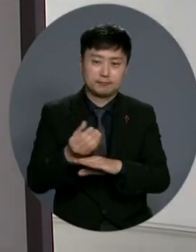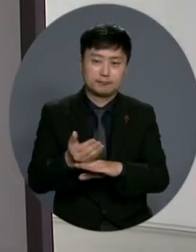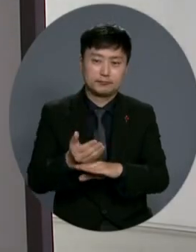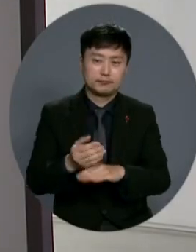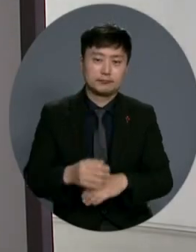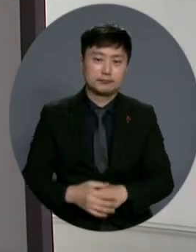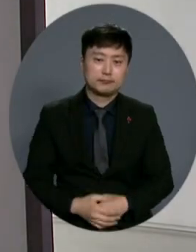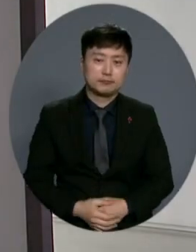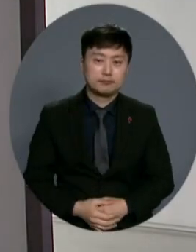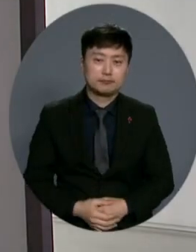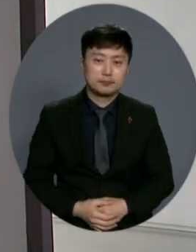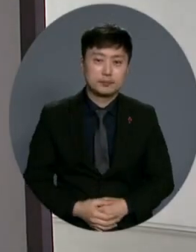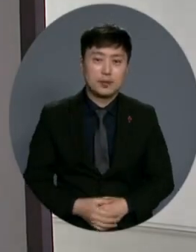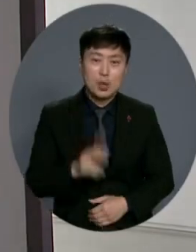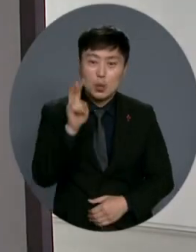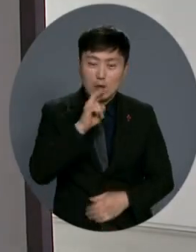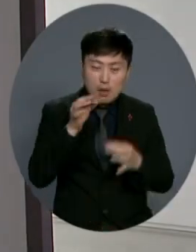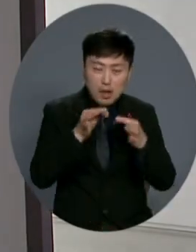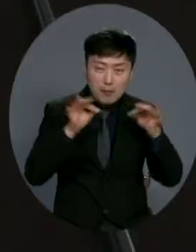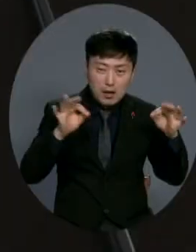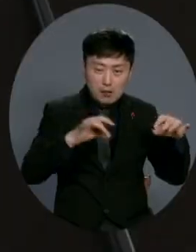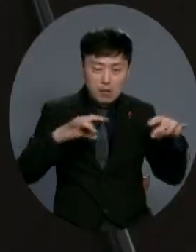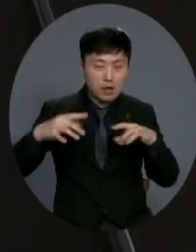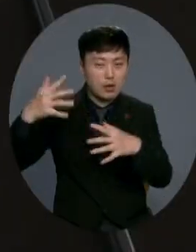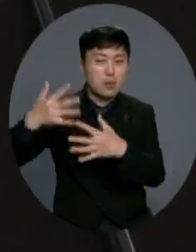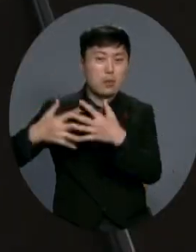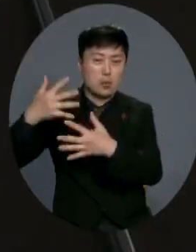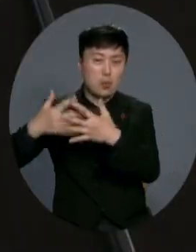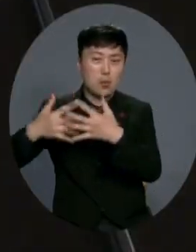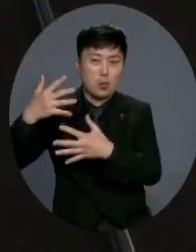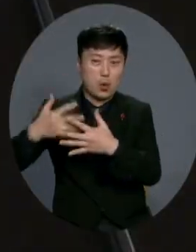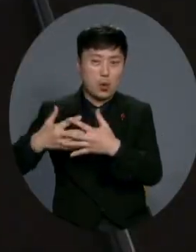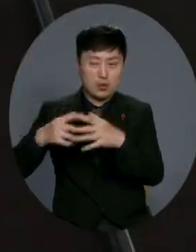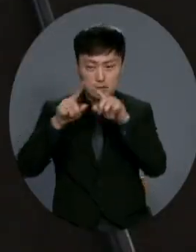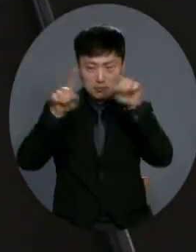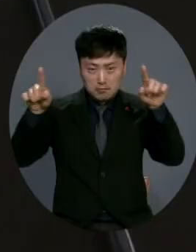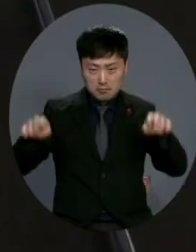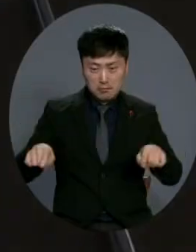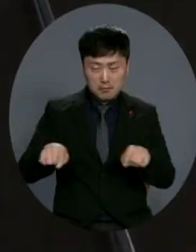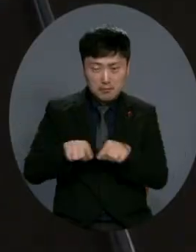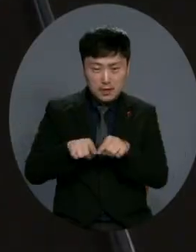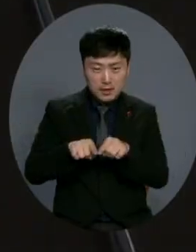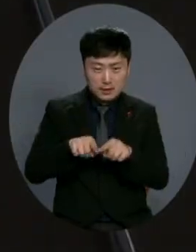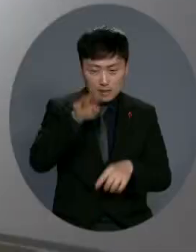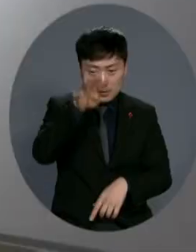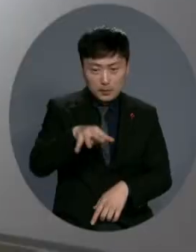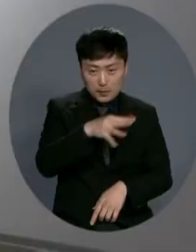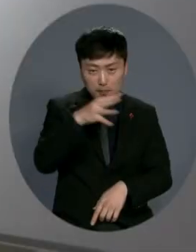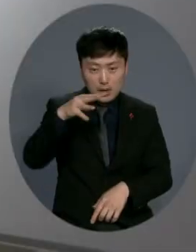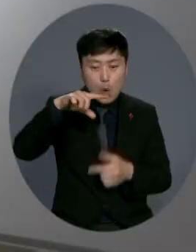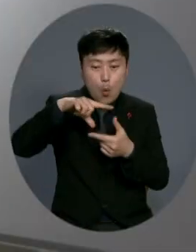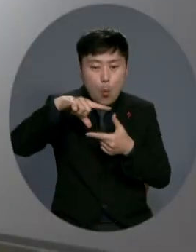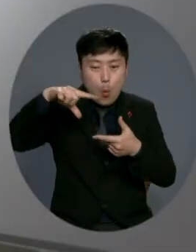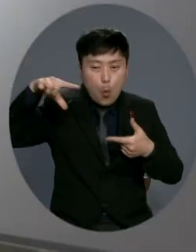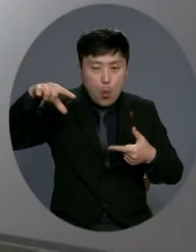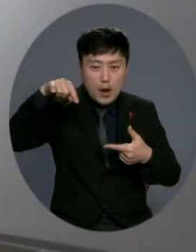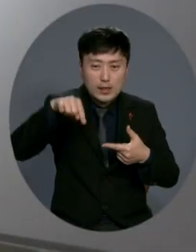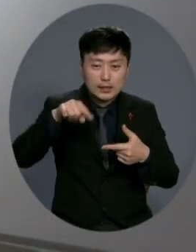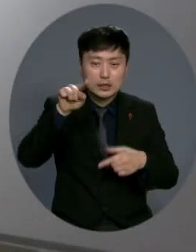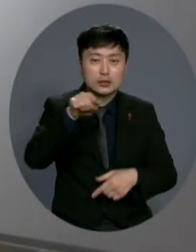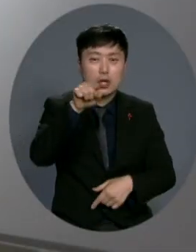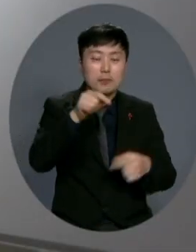판소리 파장을 영상으로 제작하고 화면을 구성하는 최소 단위 픽셀을 확대시키는 과정에서 점과 선을